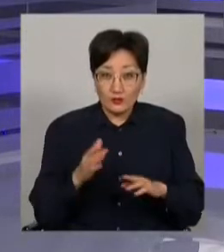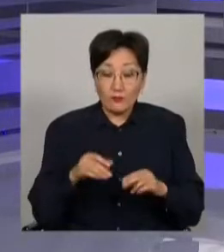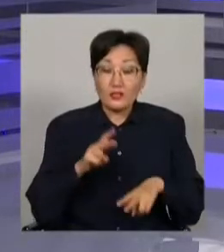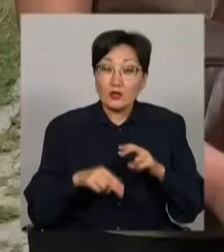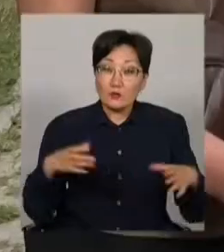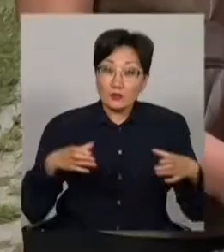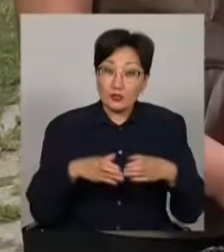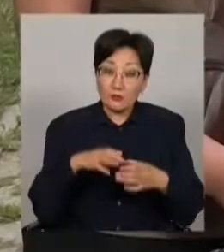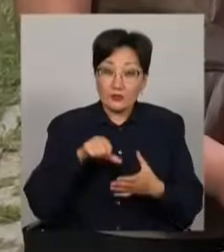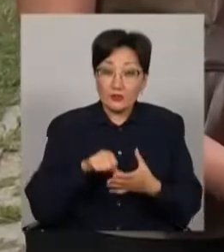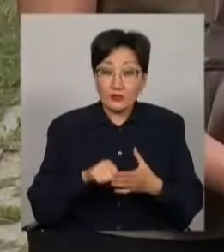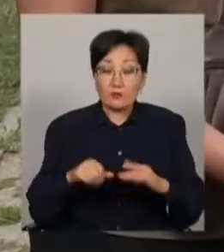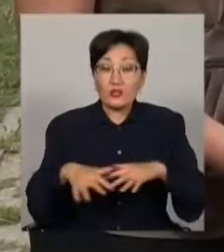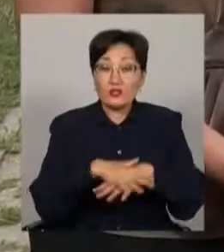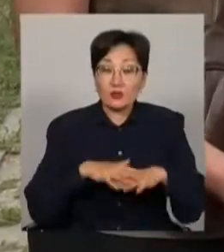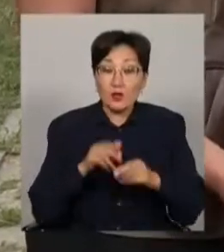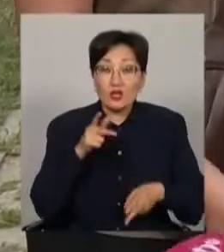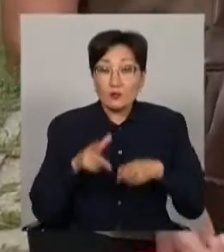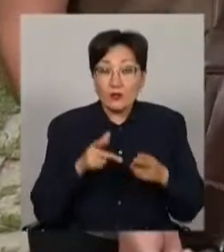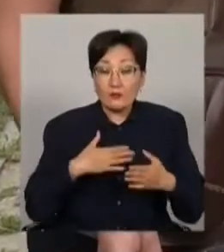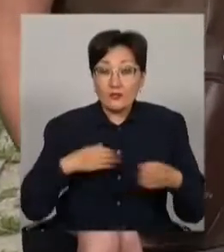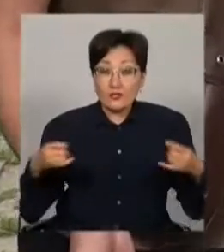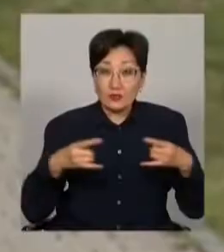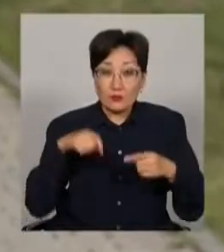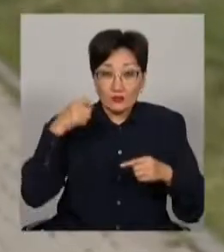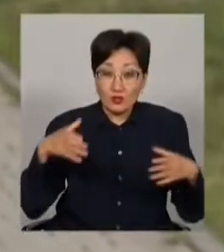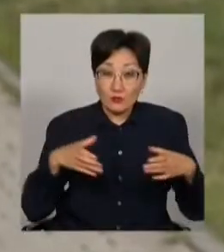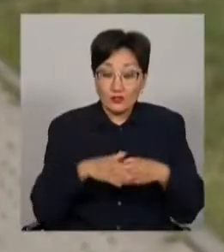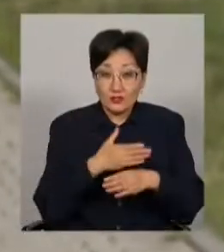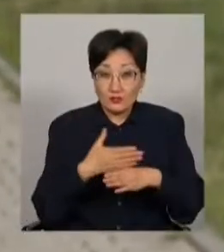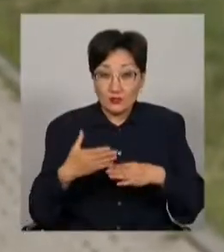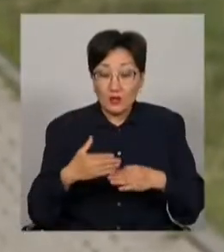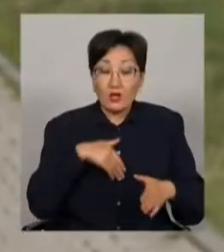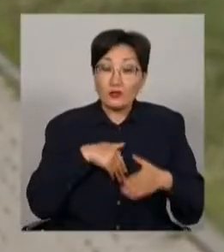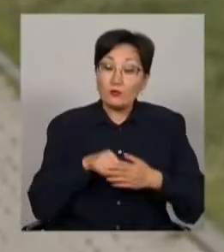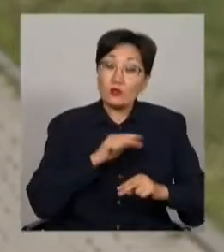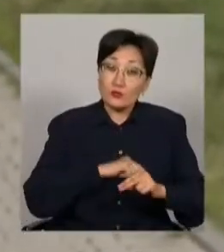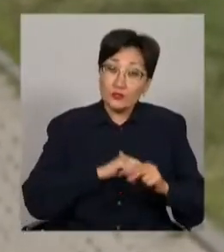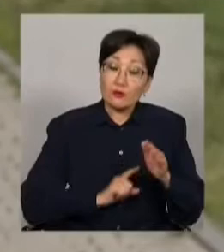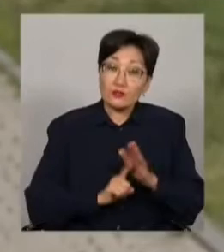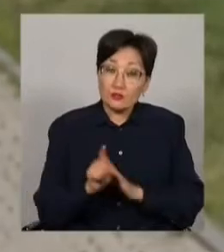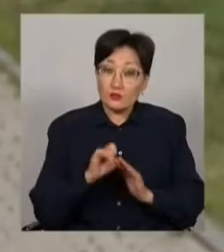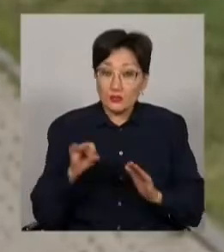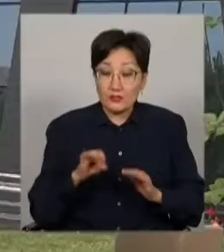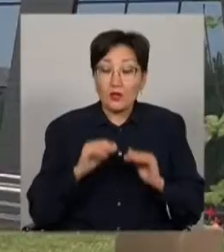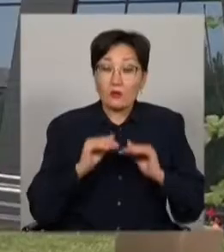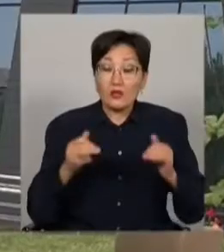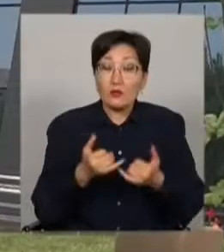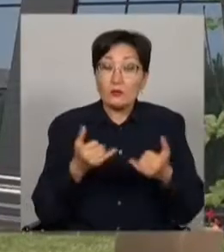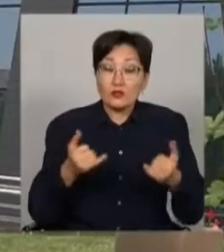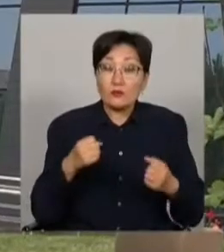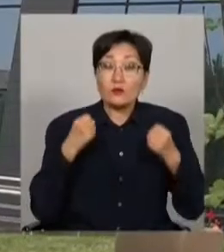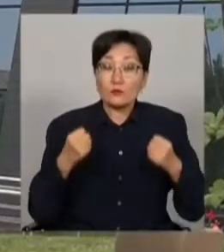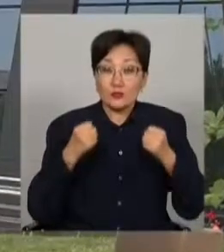мердігер компания өкілдері тұрғындардың шағымымен біздің арнаның түсірілімінен соң қызу жұмысты бастап кеткен. Одан бөлек балаларға арналған